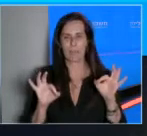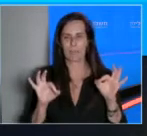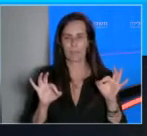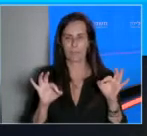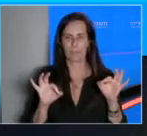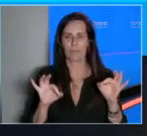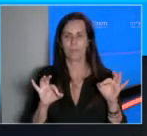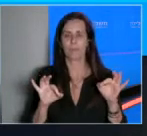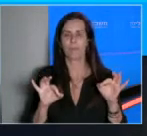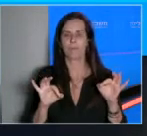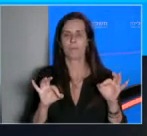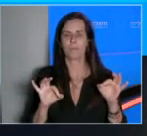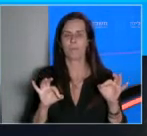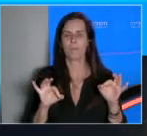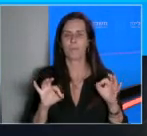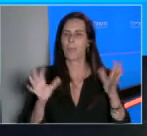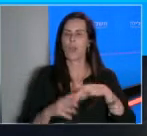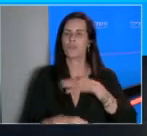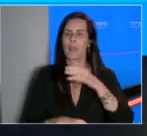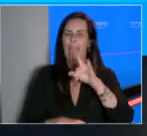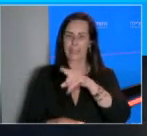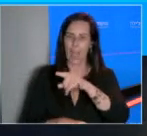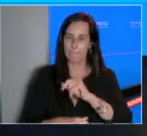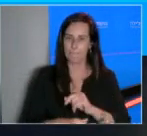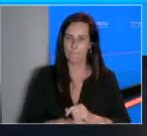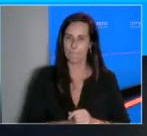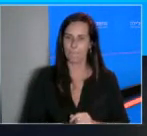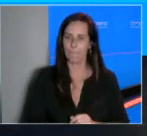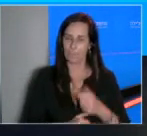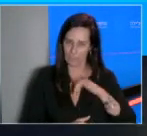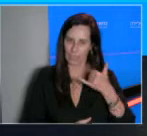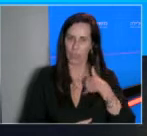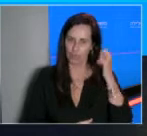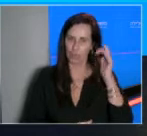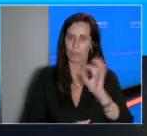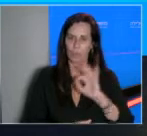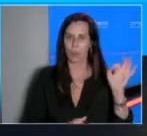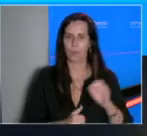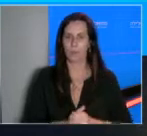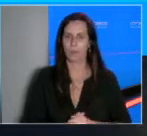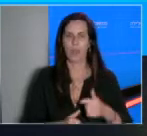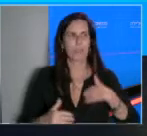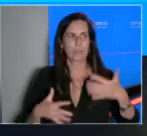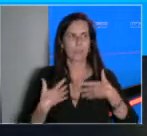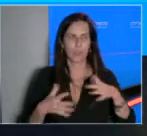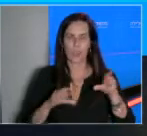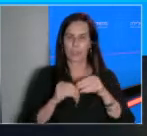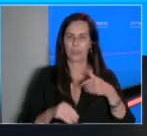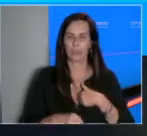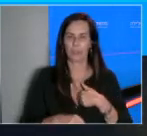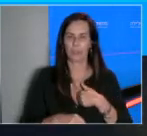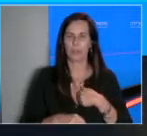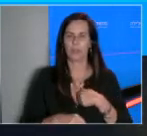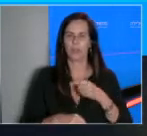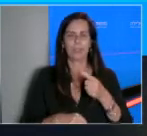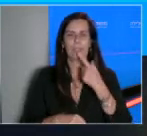חיתם ברשותכם. מה שלומך, חיתם, את שומעת אותנו? כן, אני שומעת אותך טוב. יופי, אני שמח שאת איתנו. חיתם,